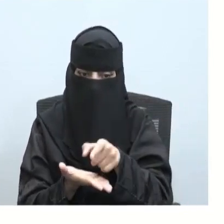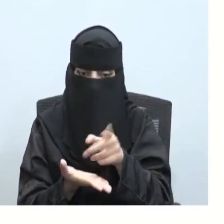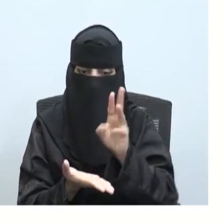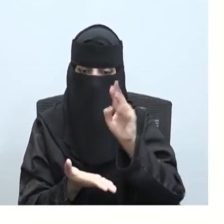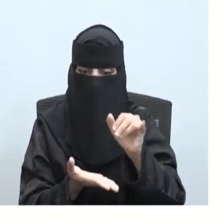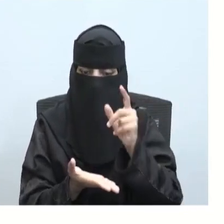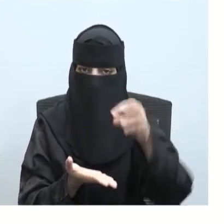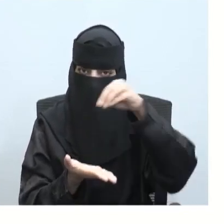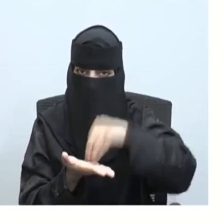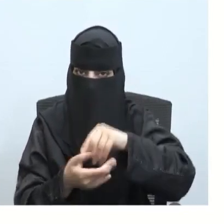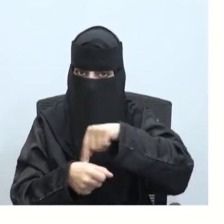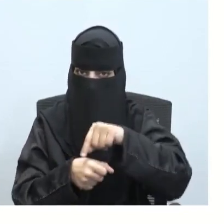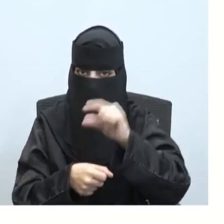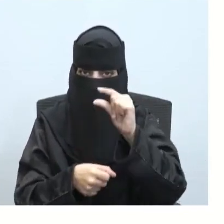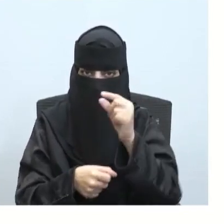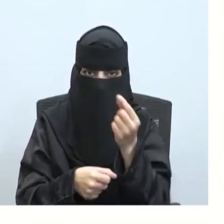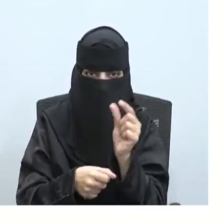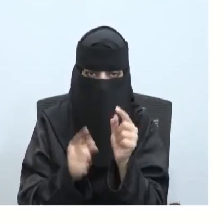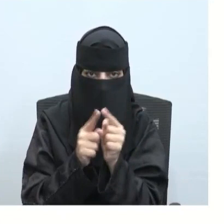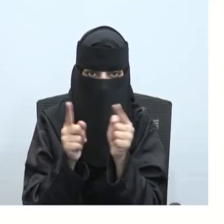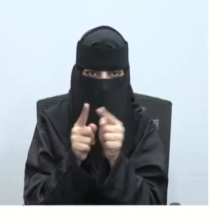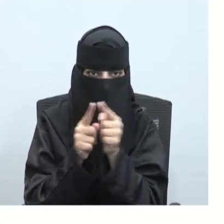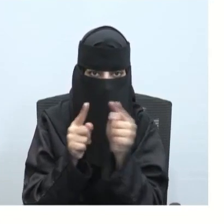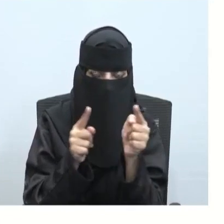ثم ستسكن لمدة زمنية محددة.